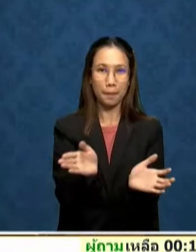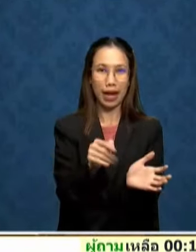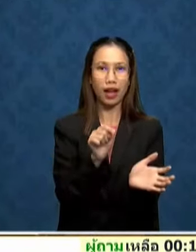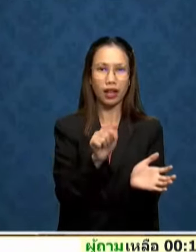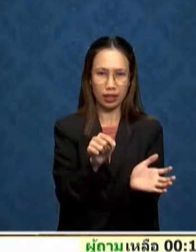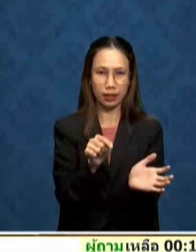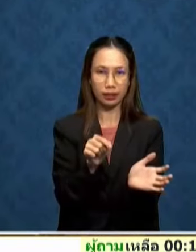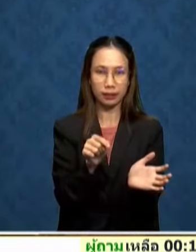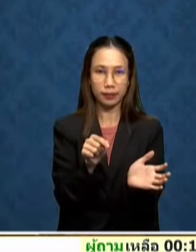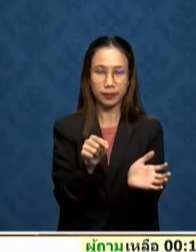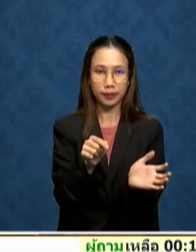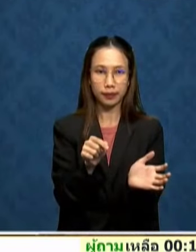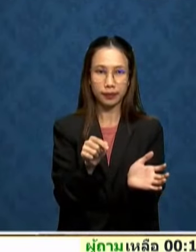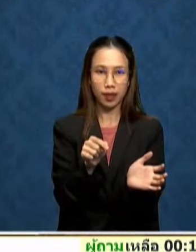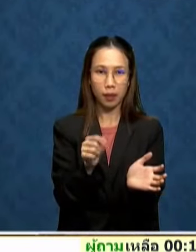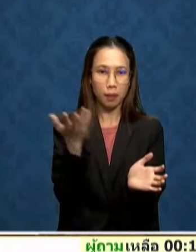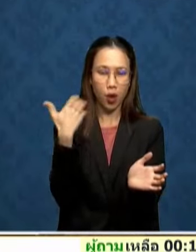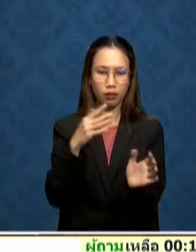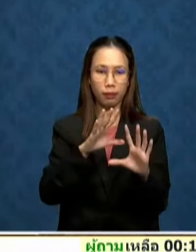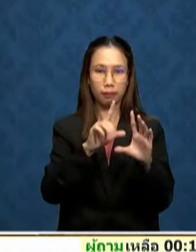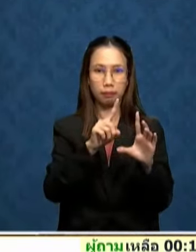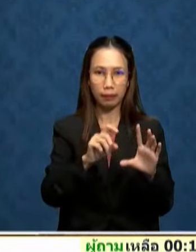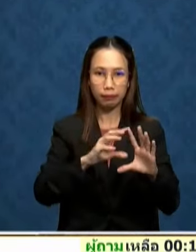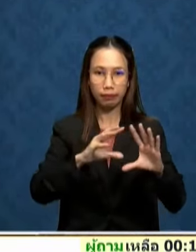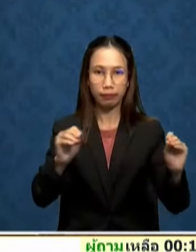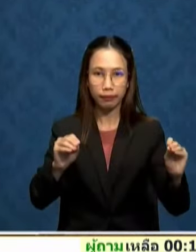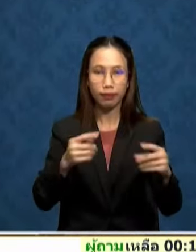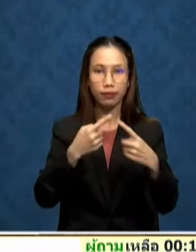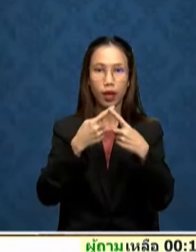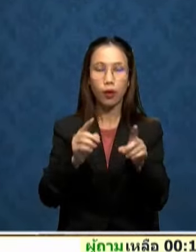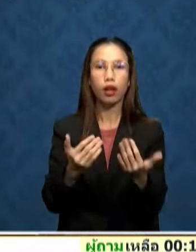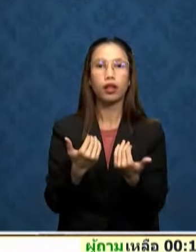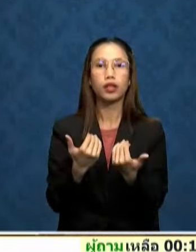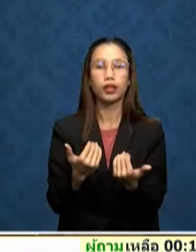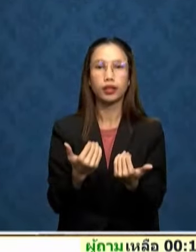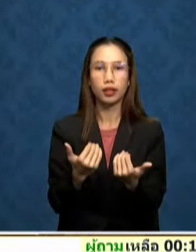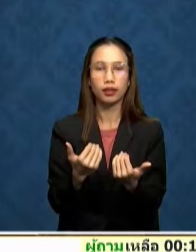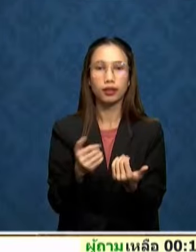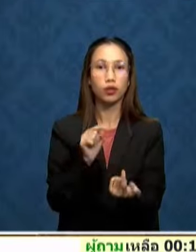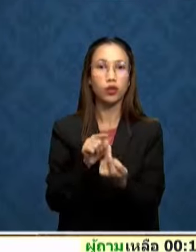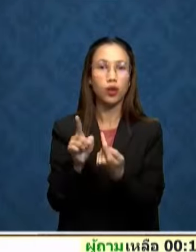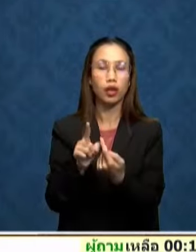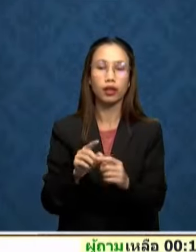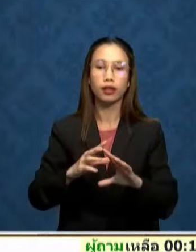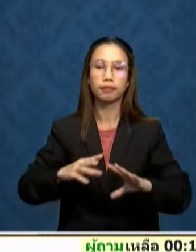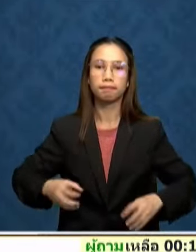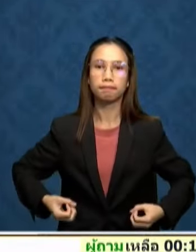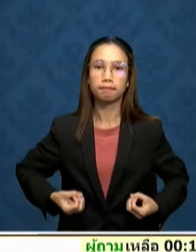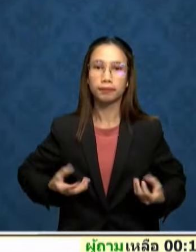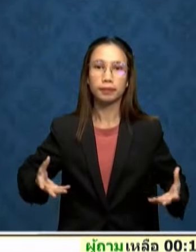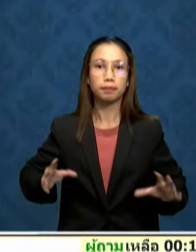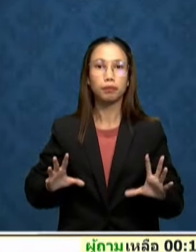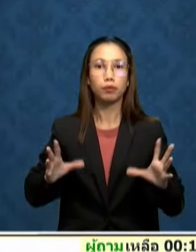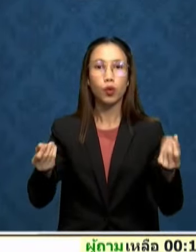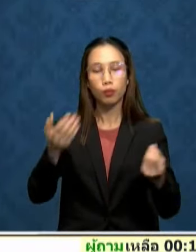นก่อนหน้านี้เรียกว่าเจ๊งแต่หลังจากวันนี้เป็นต้นไปเรียกว่าสิ้นเนื้อประดาตัวครับ